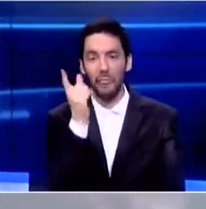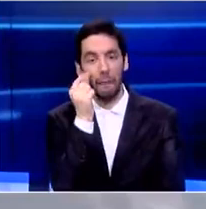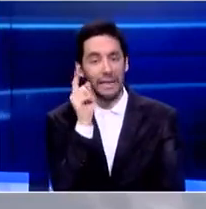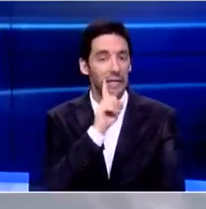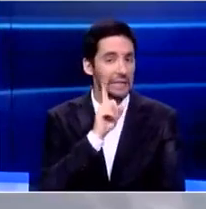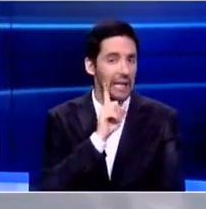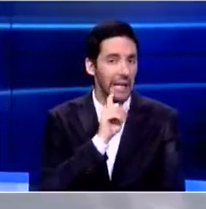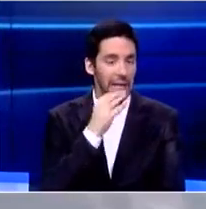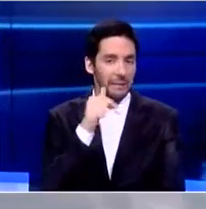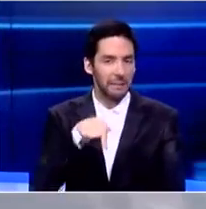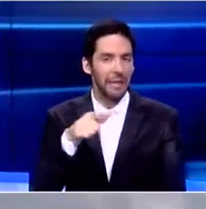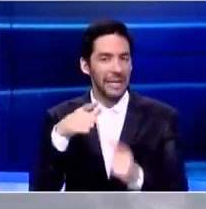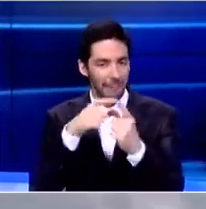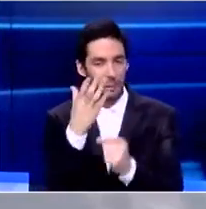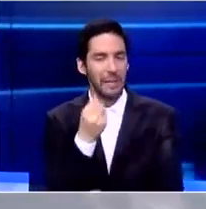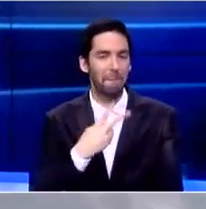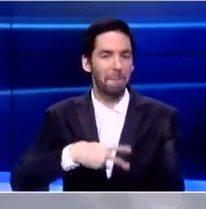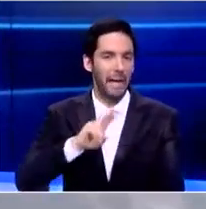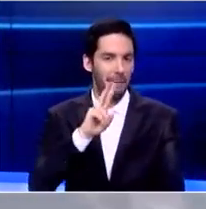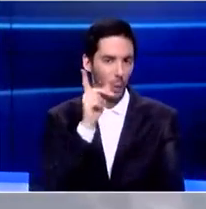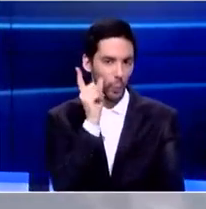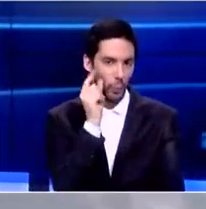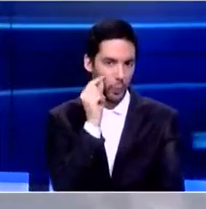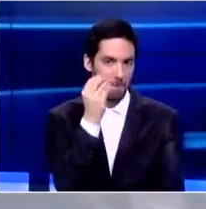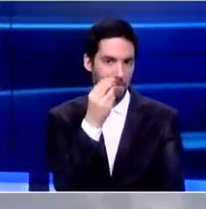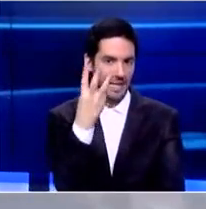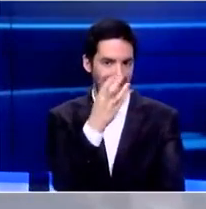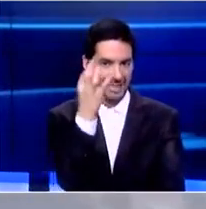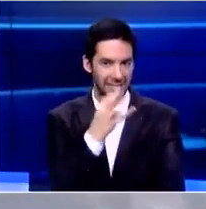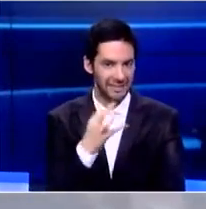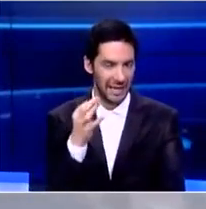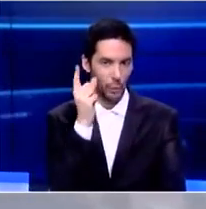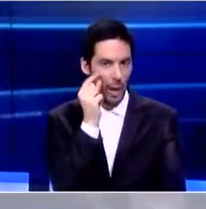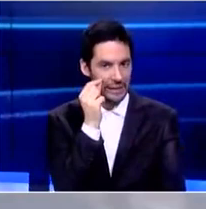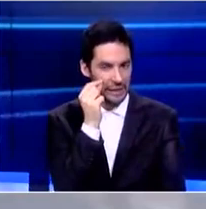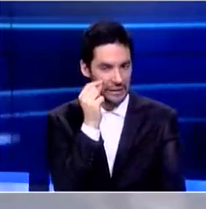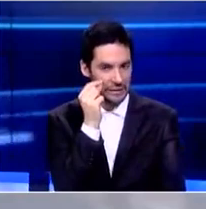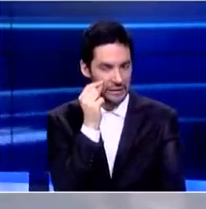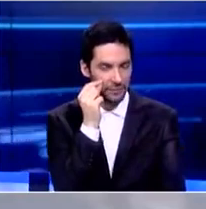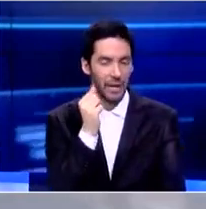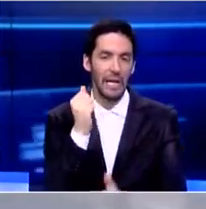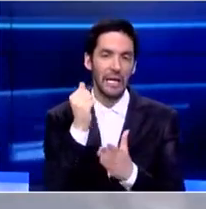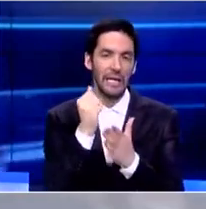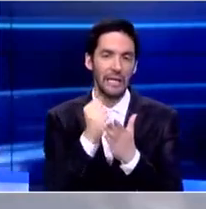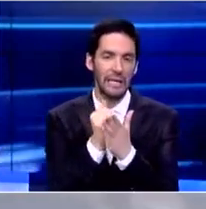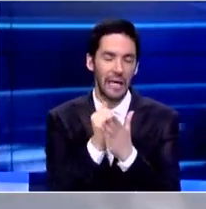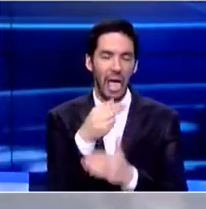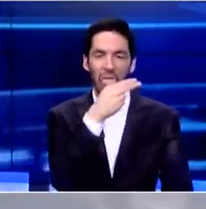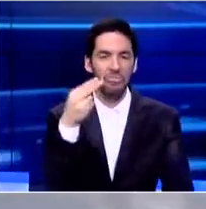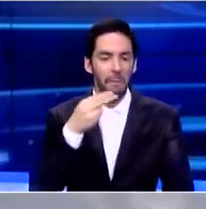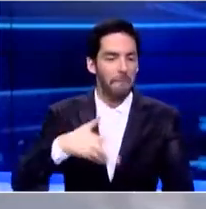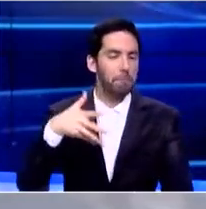να υπερέχουν ελαφρώς οι άντρες, 53%, ενώ όσον αφορά στην κατανομή για την